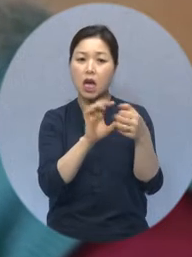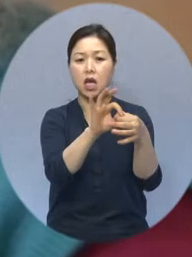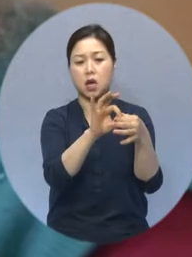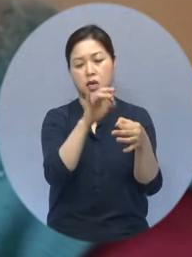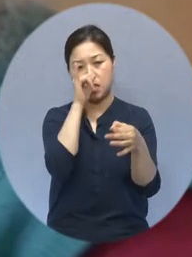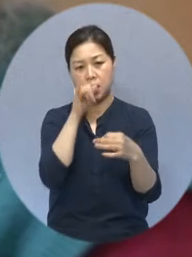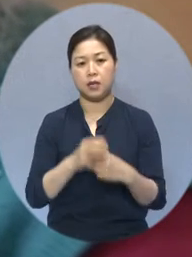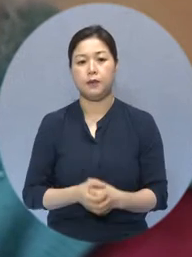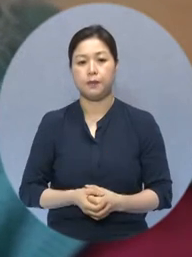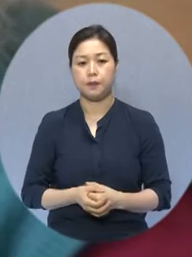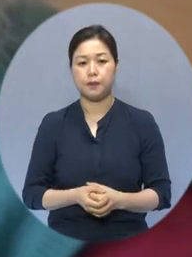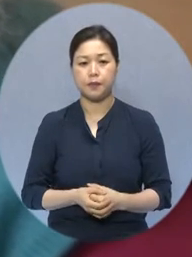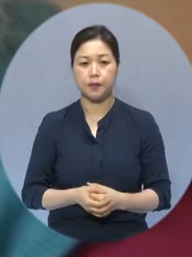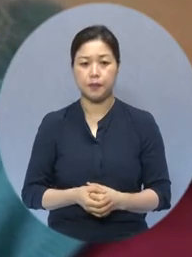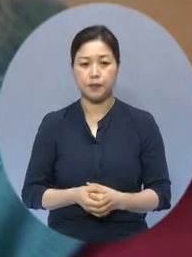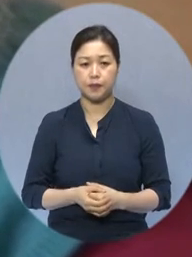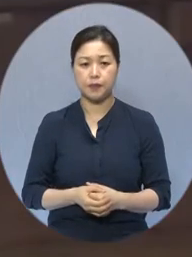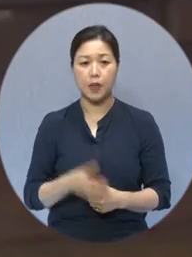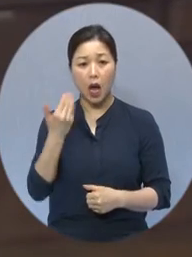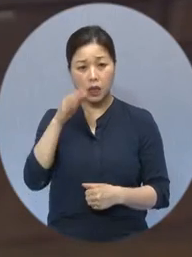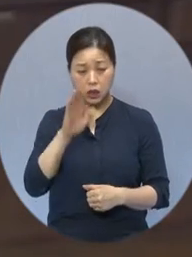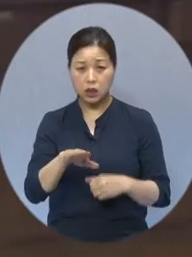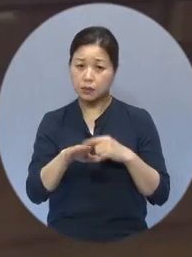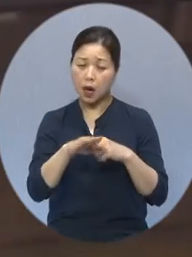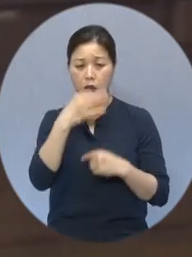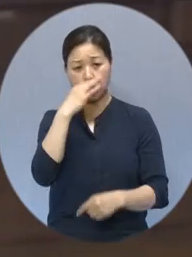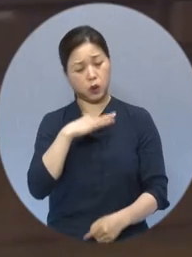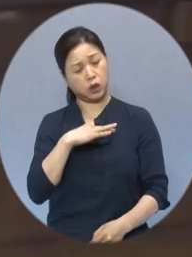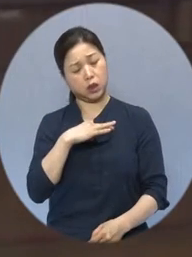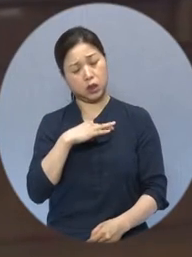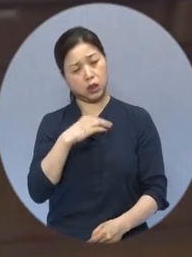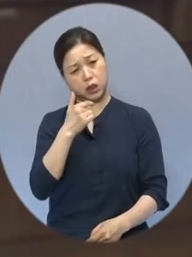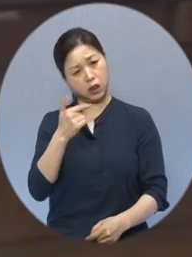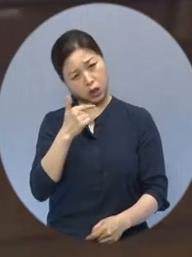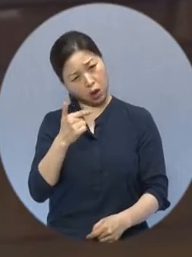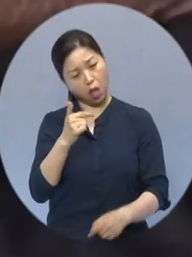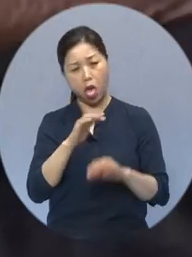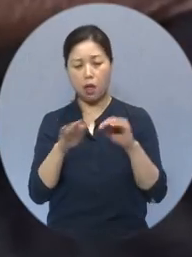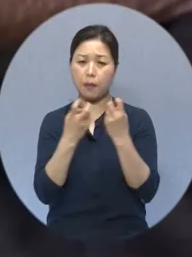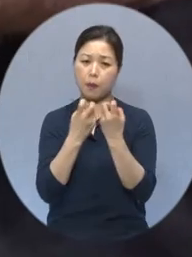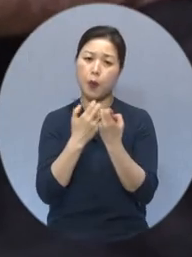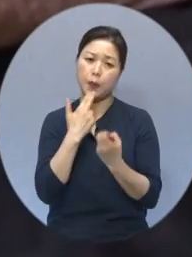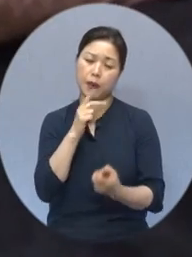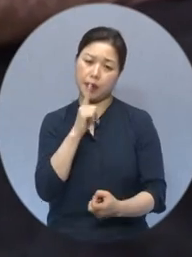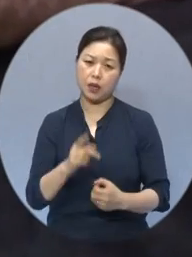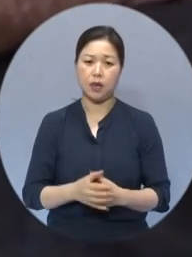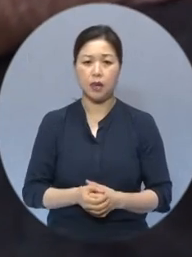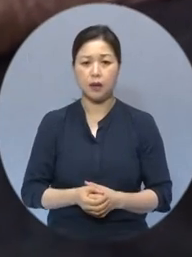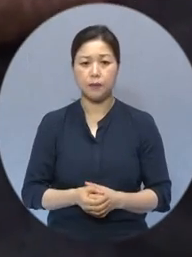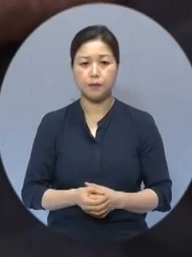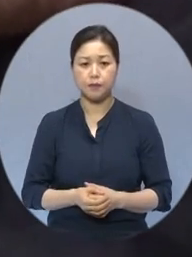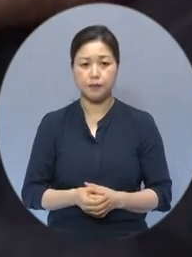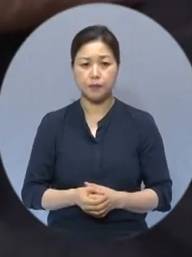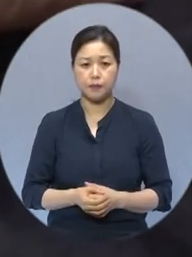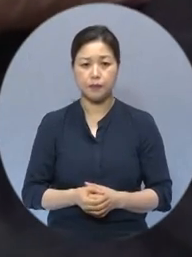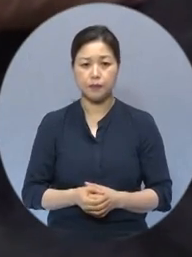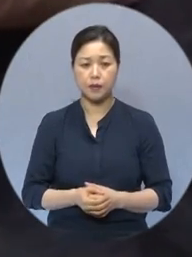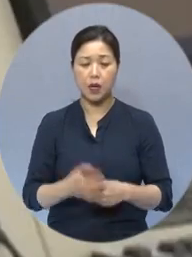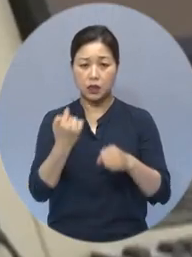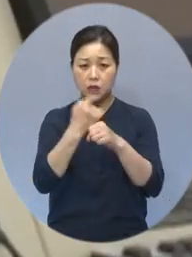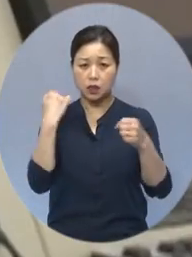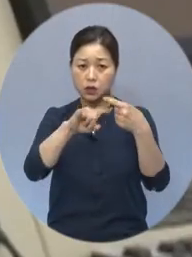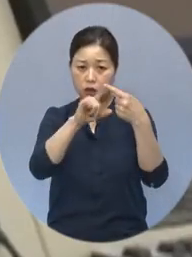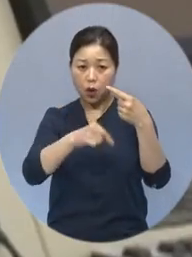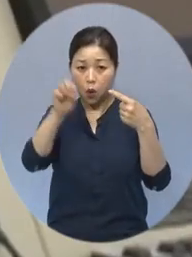있습니다 하지만 아직까지 실효성 있는 대책 은 부족하다는 설명입니다 실제 지난해 1월